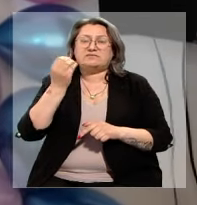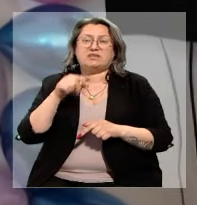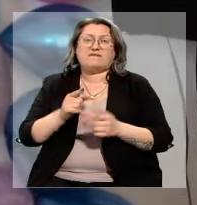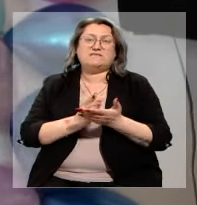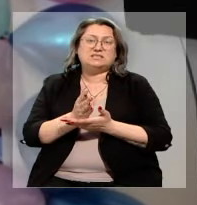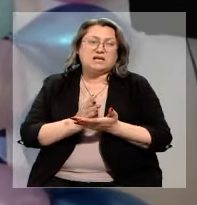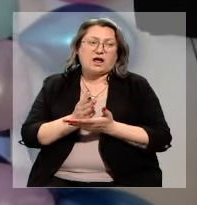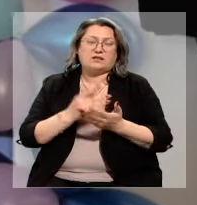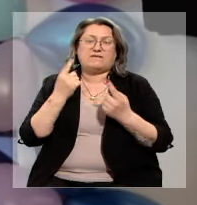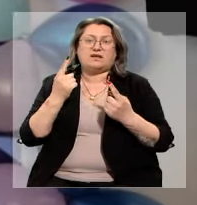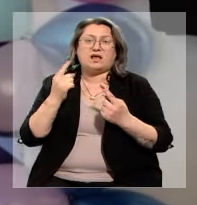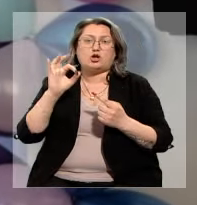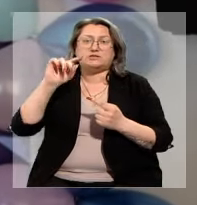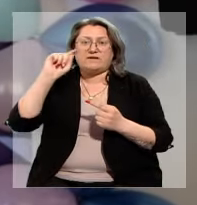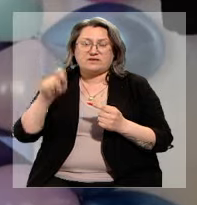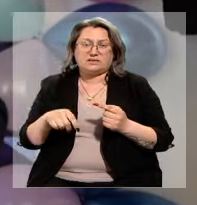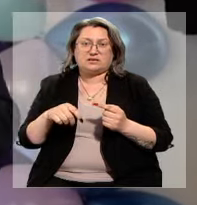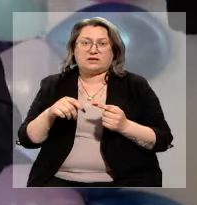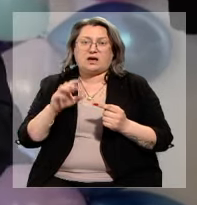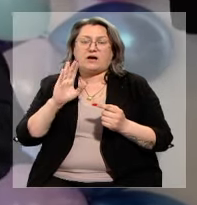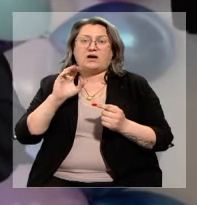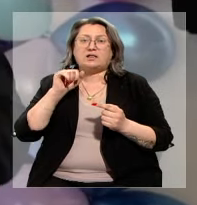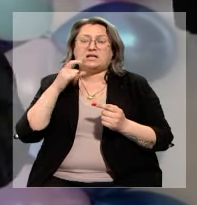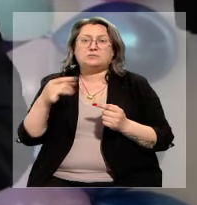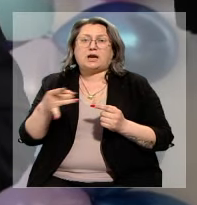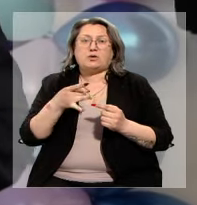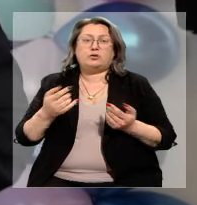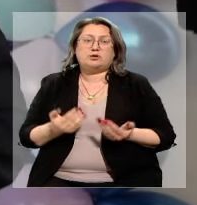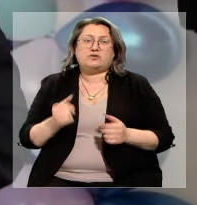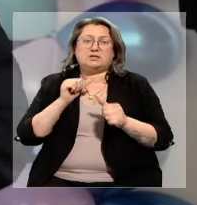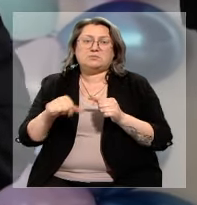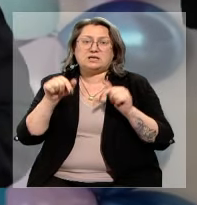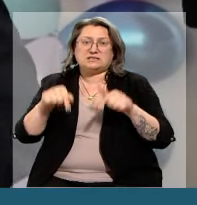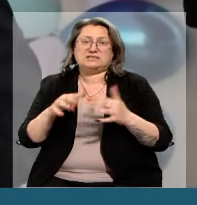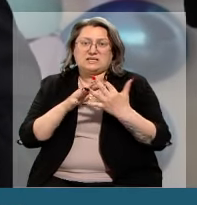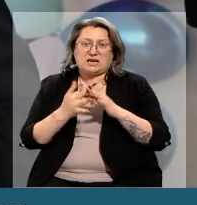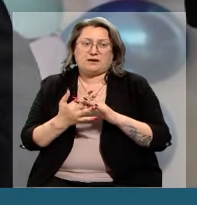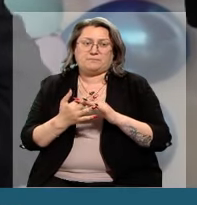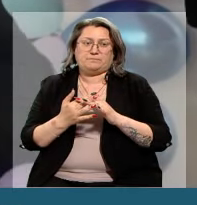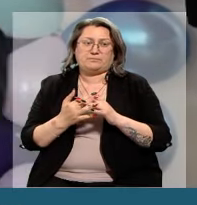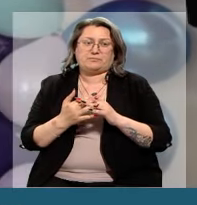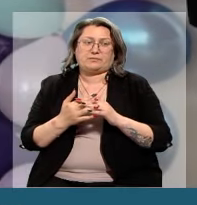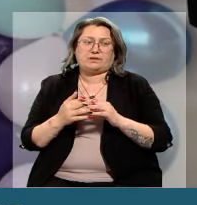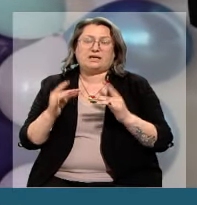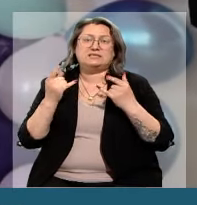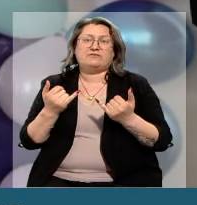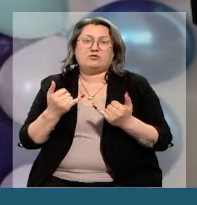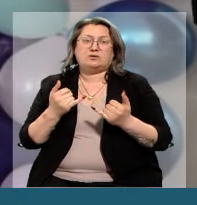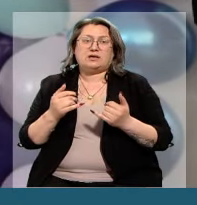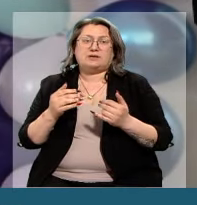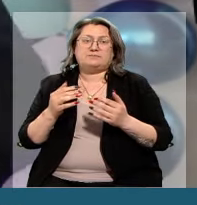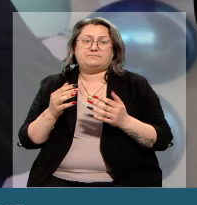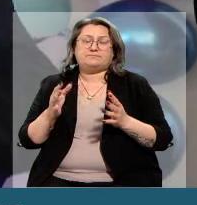ветеран Великой Отечественной войны в Алтынсаринском районе проживает именно в этом селе. И сегодня